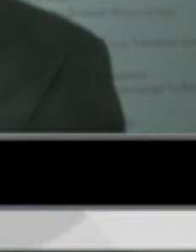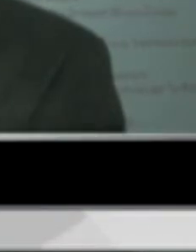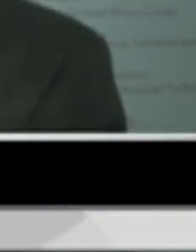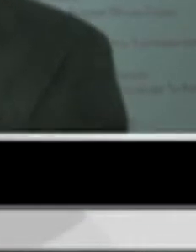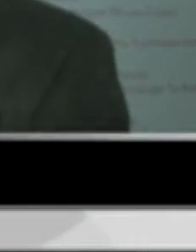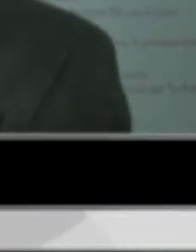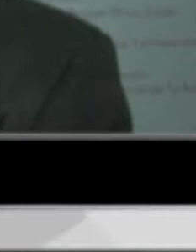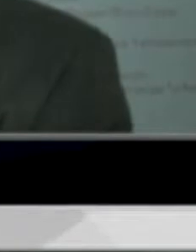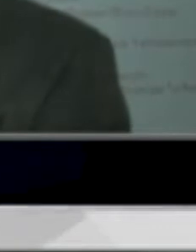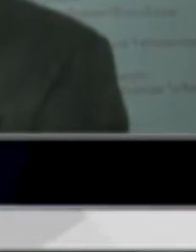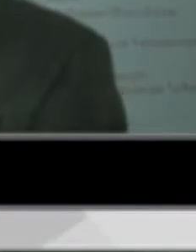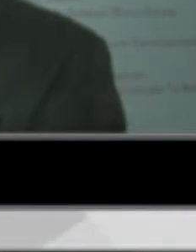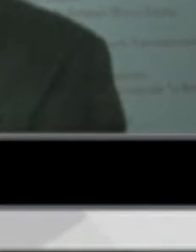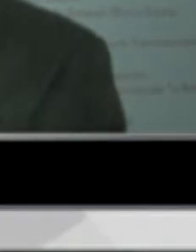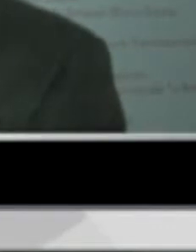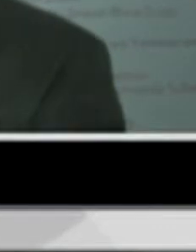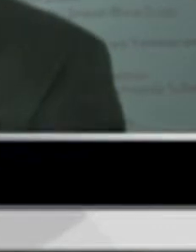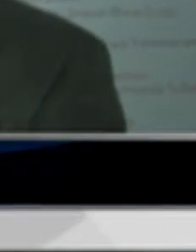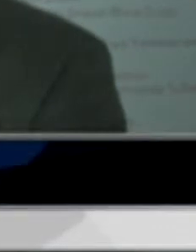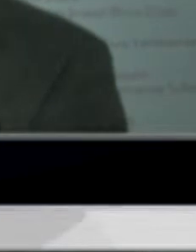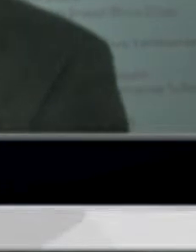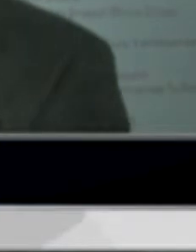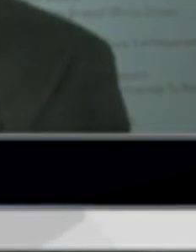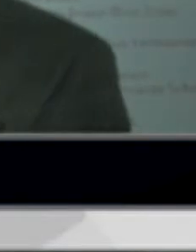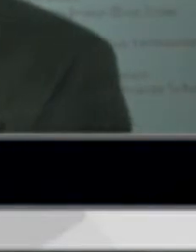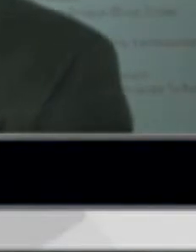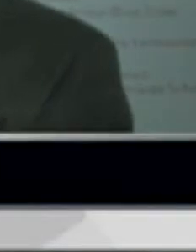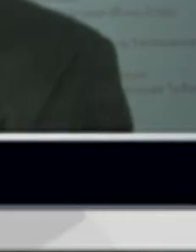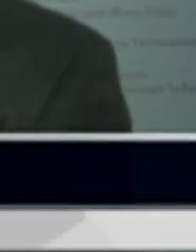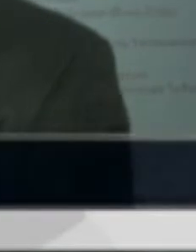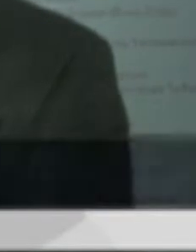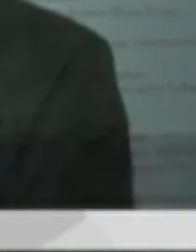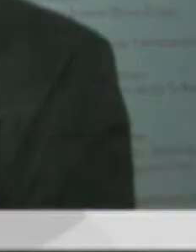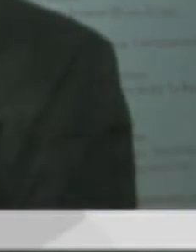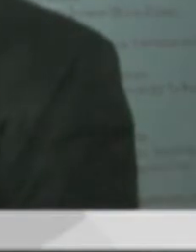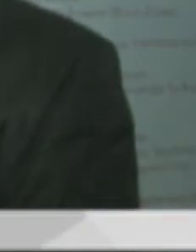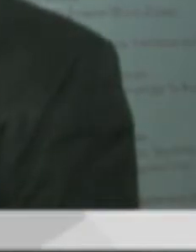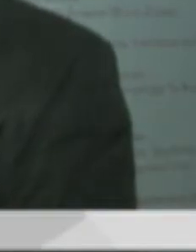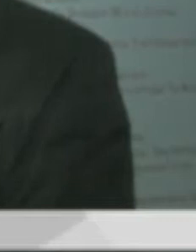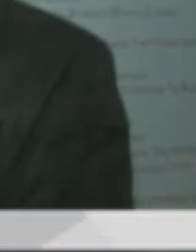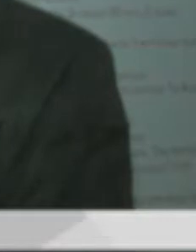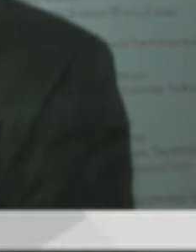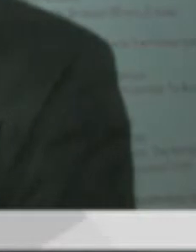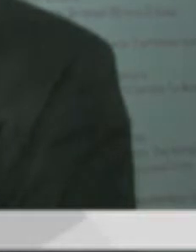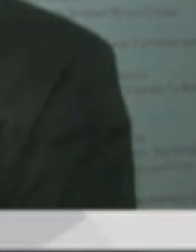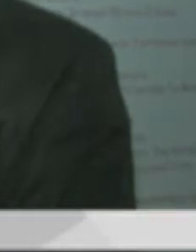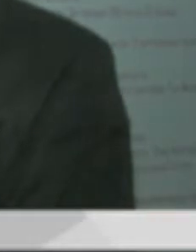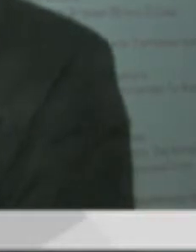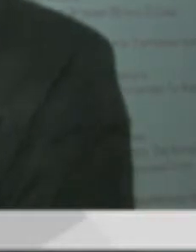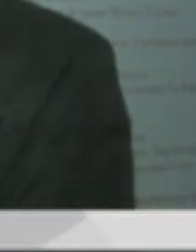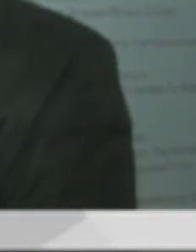төмендетпеу себебі қазір бүкіл әлемде дағдарысқа ондайға бір бейім беріп келе жатырған